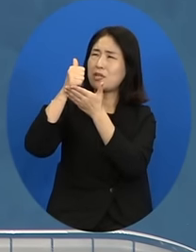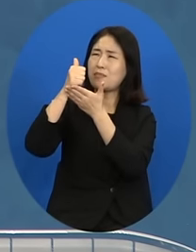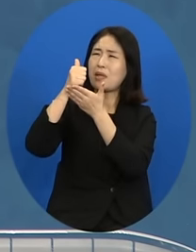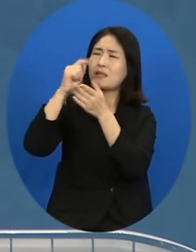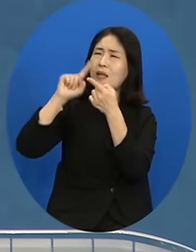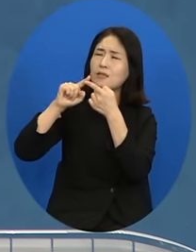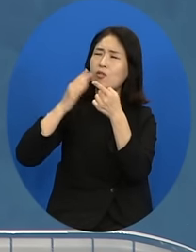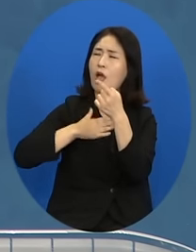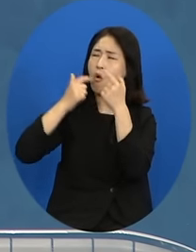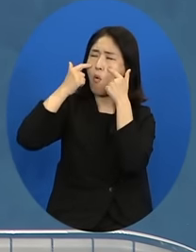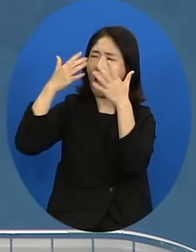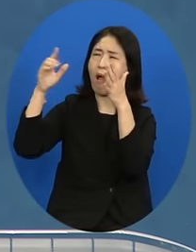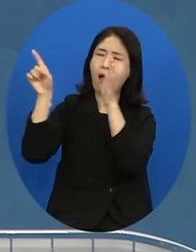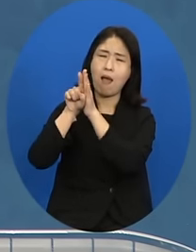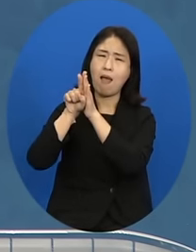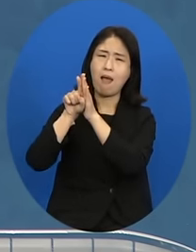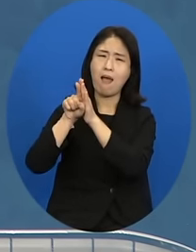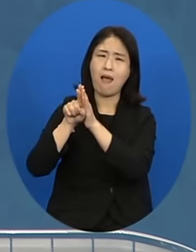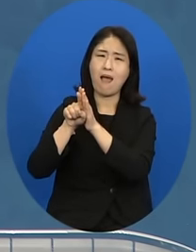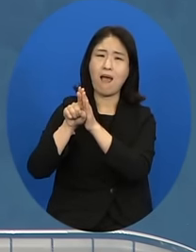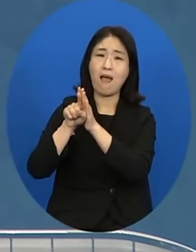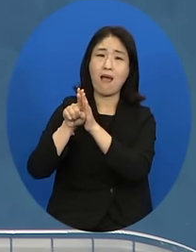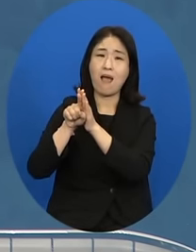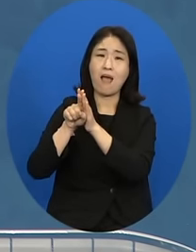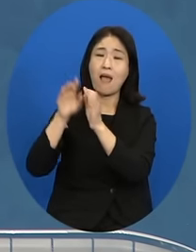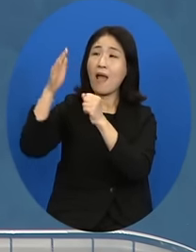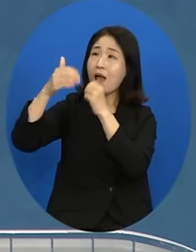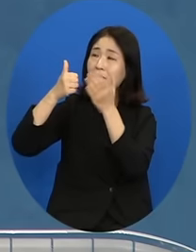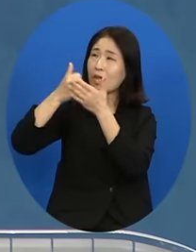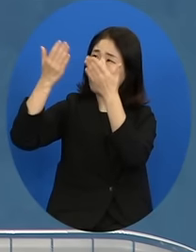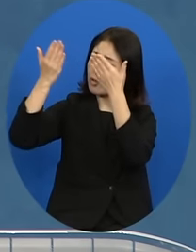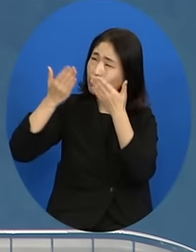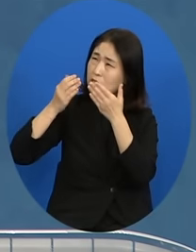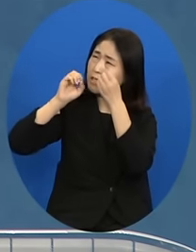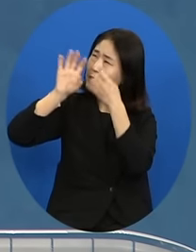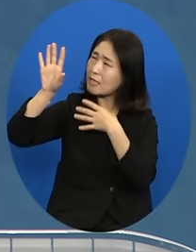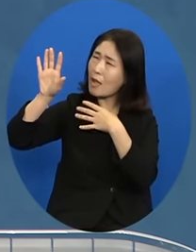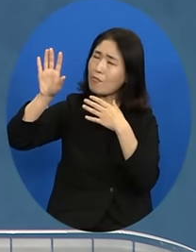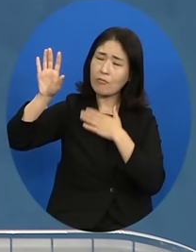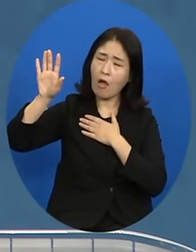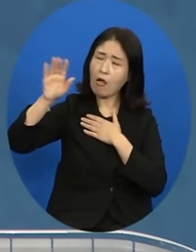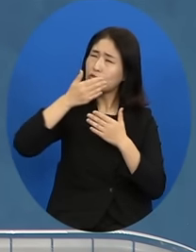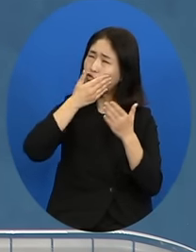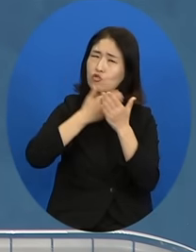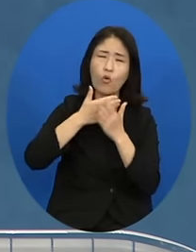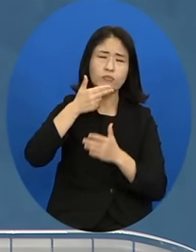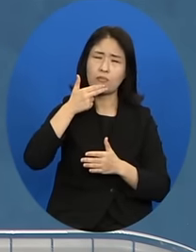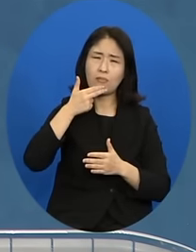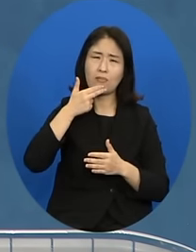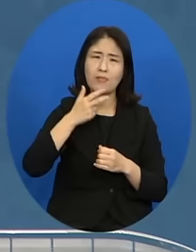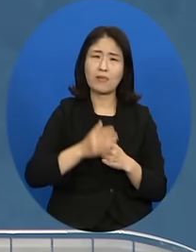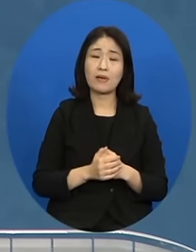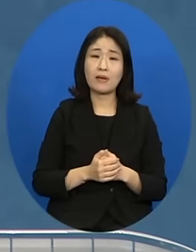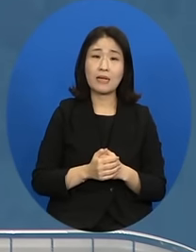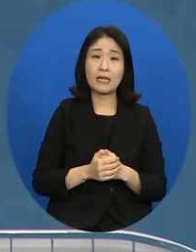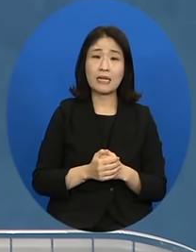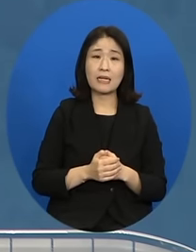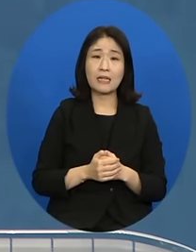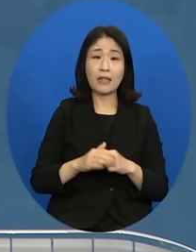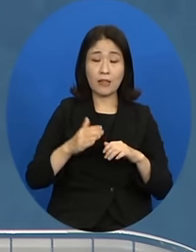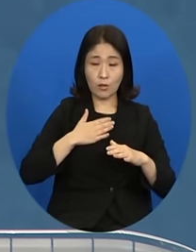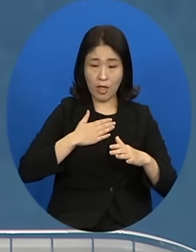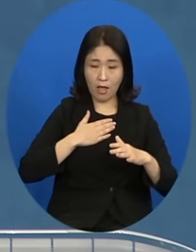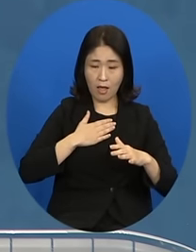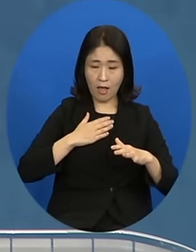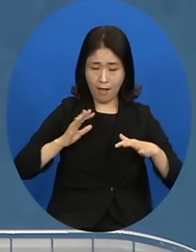신뢰해요. 그래서 하나님이 저에게 주신 응답은 저에게 중요하지 않습니다. 그저 오늘 주님 내 안에